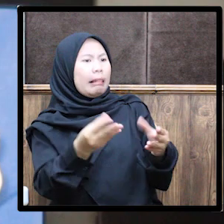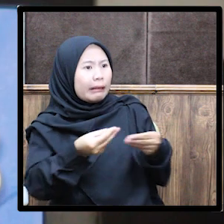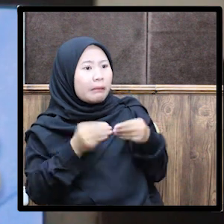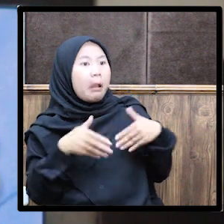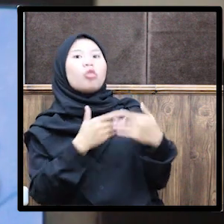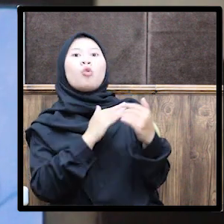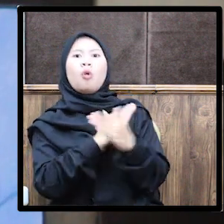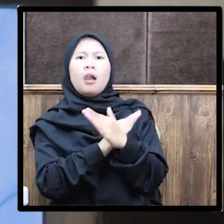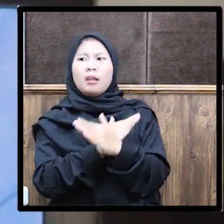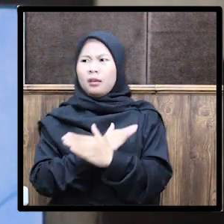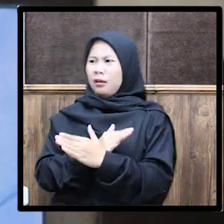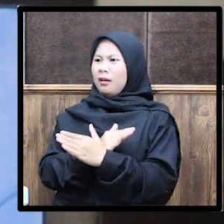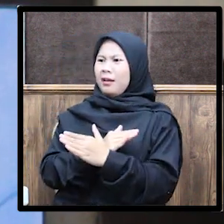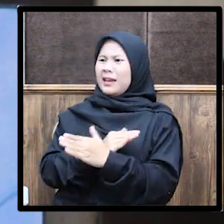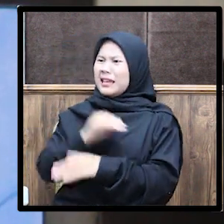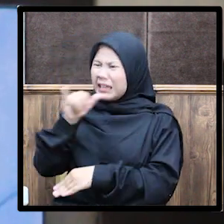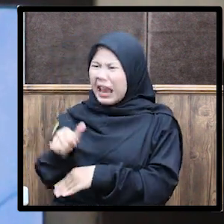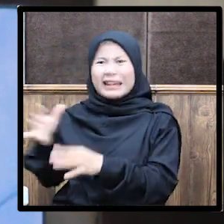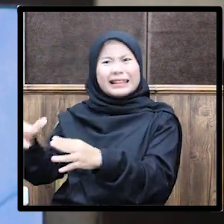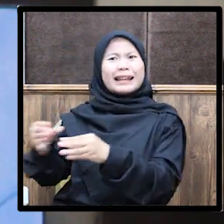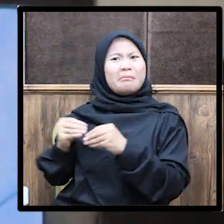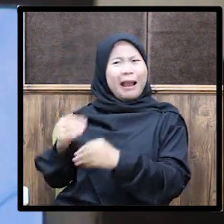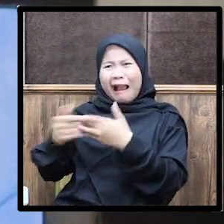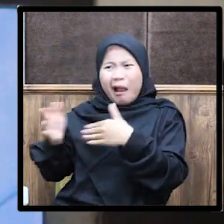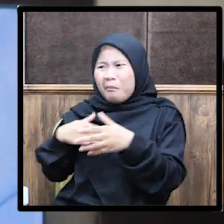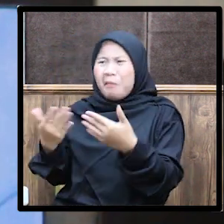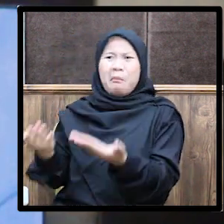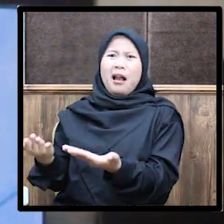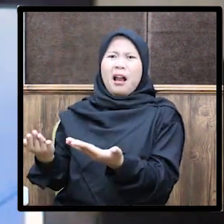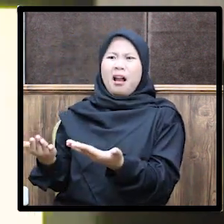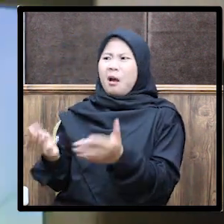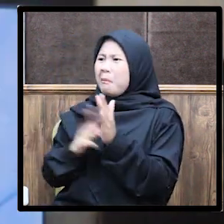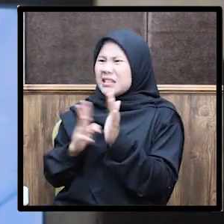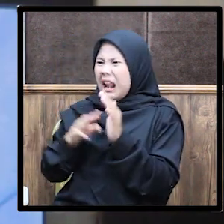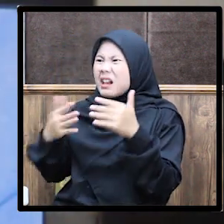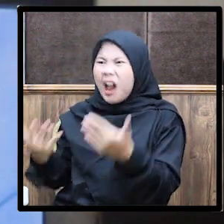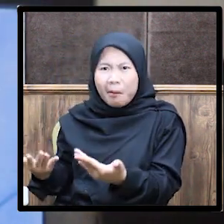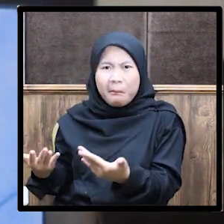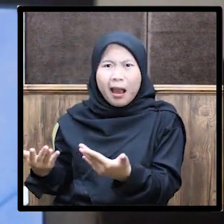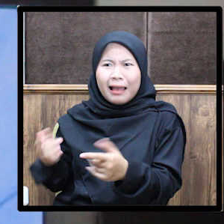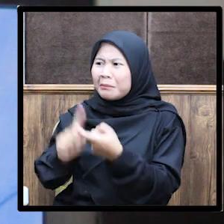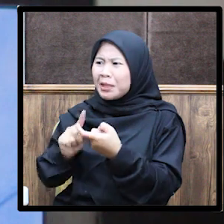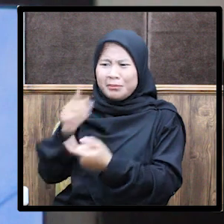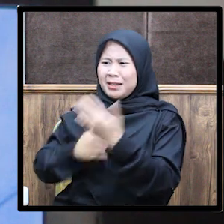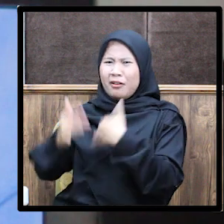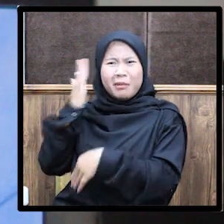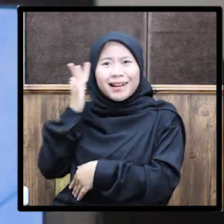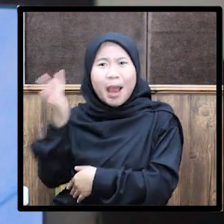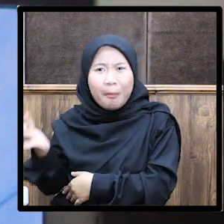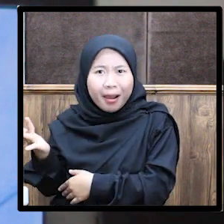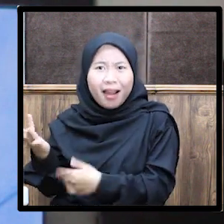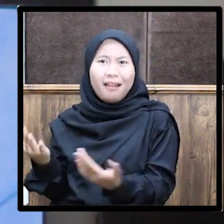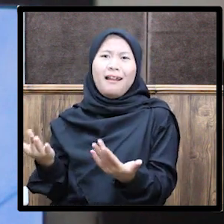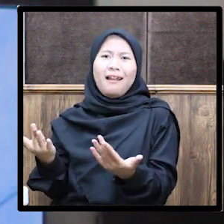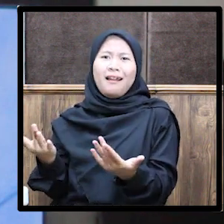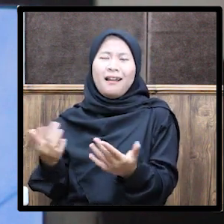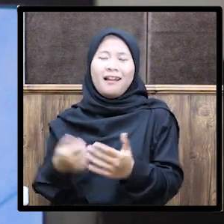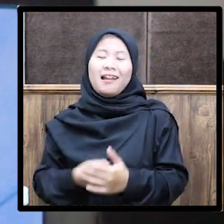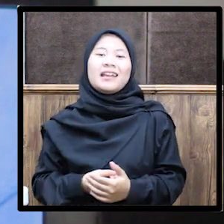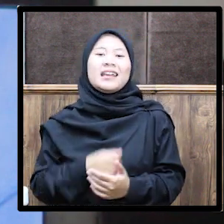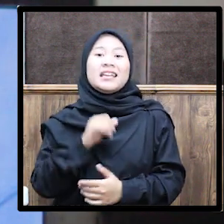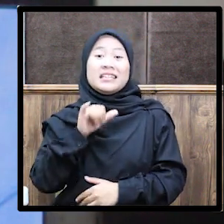sampaikan, bu, kalau ada yang daftar di bawah gimana? Loh, ya diterima, ada masalah kamu dengan teman-teman di bawah? Saya gitu itu ya, karena mungkin